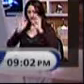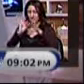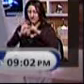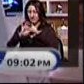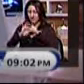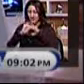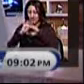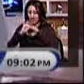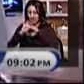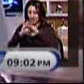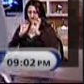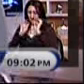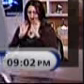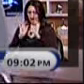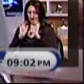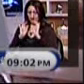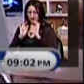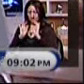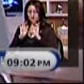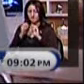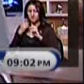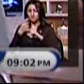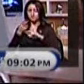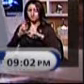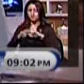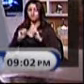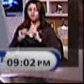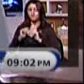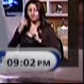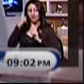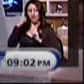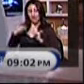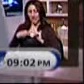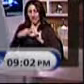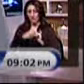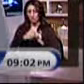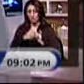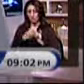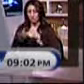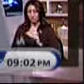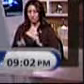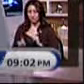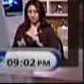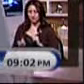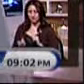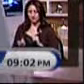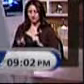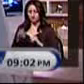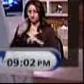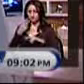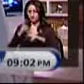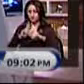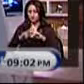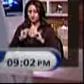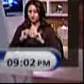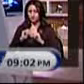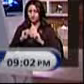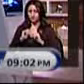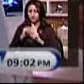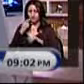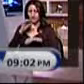والتناسلية يبقى هو الراجل الدكتور يقدر يكشف عليه. انما اذا كنت انت هتجيب واحد بتاع